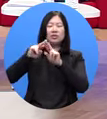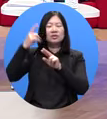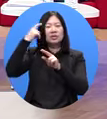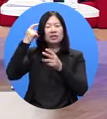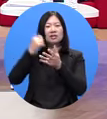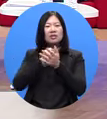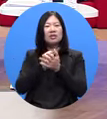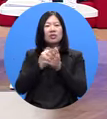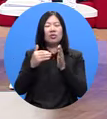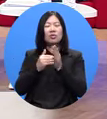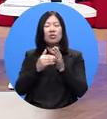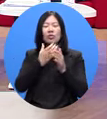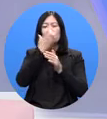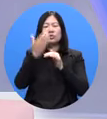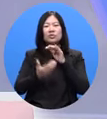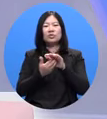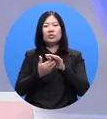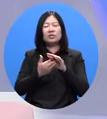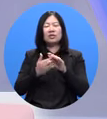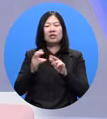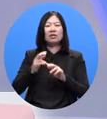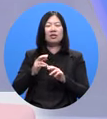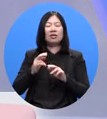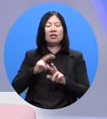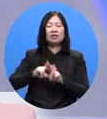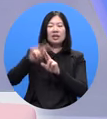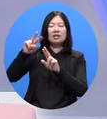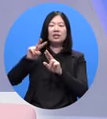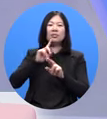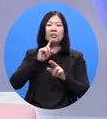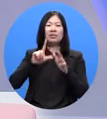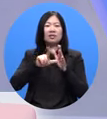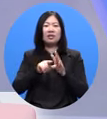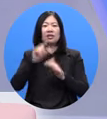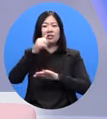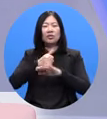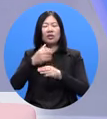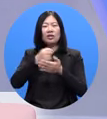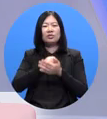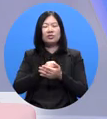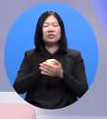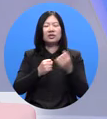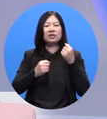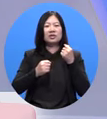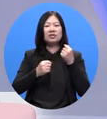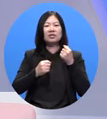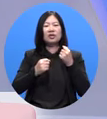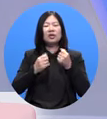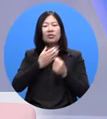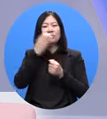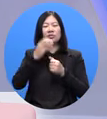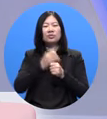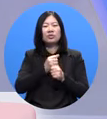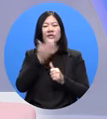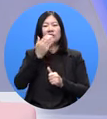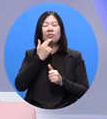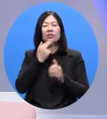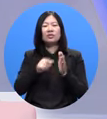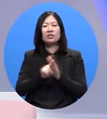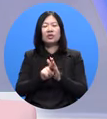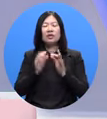생각하고 꿈을 이루는 사닥다리 이렇게 했을 때 결국은 가지고 있는 기득권층에서는 꿈을 놓지 않기 위해서 애를 쓸